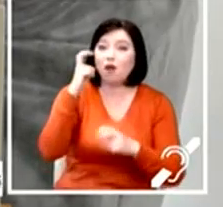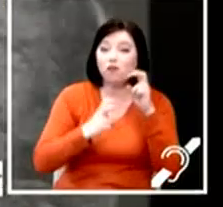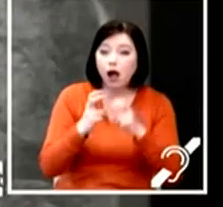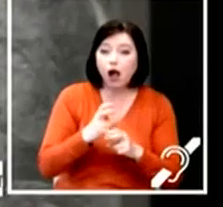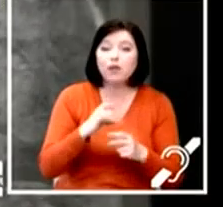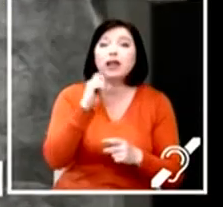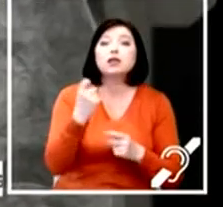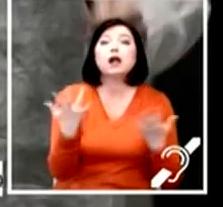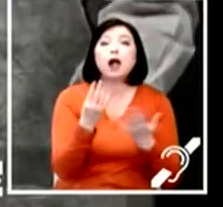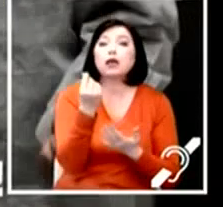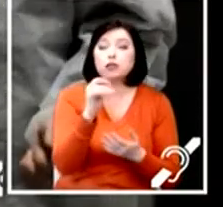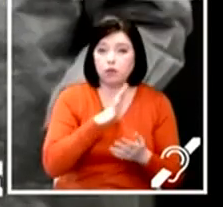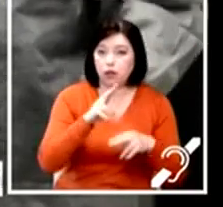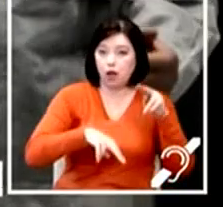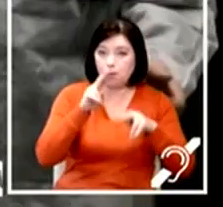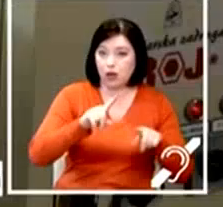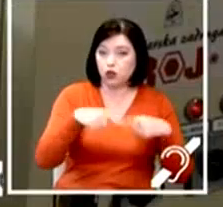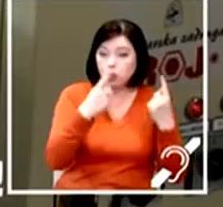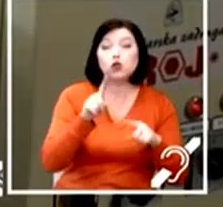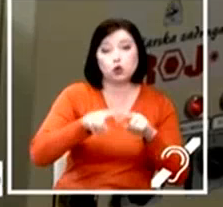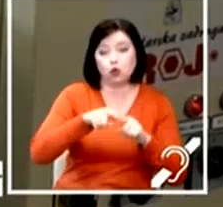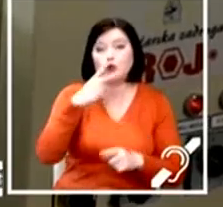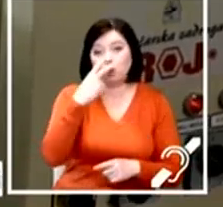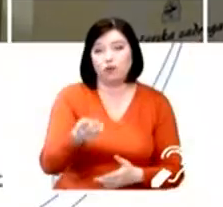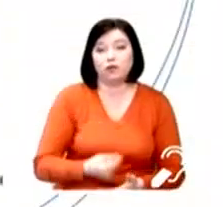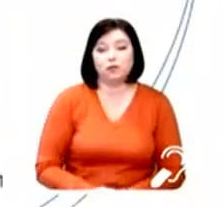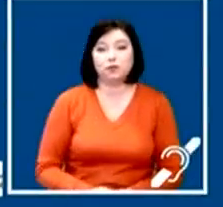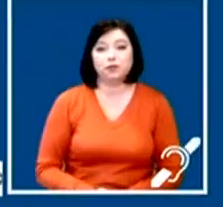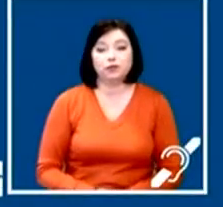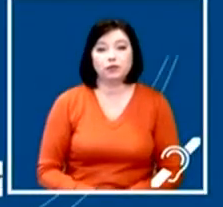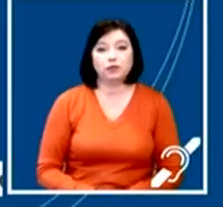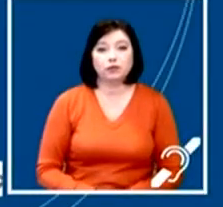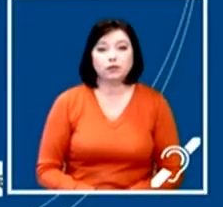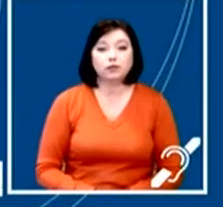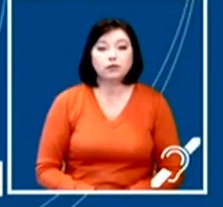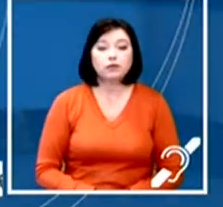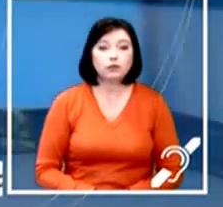ce fonduri a fost construită, aflați imediat.